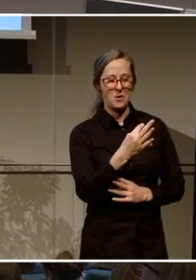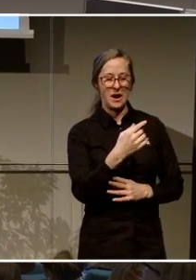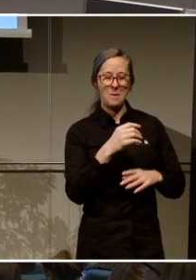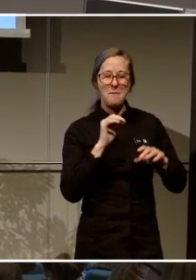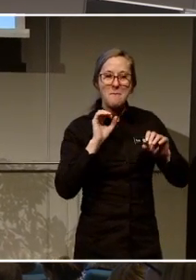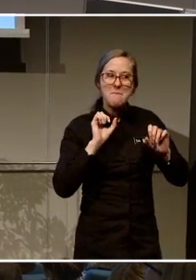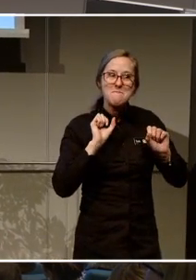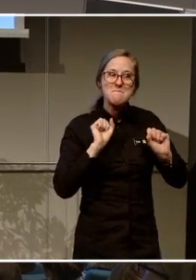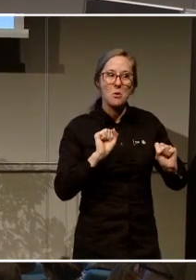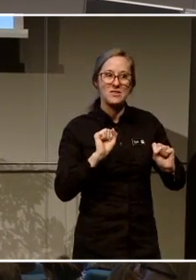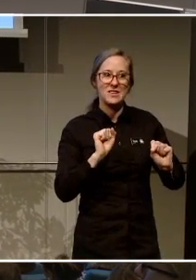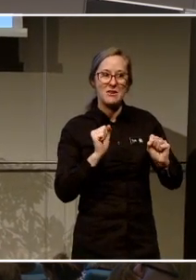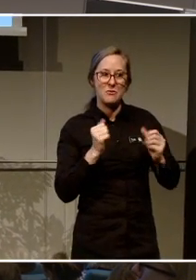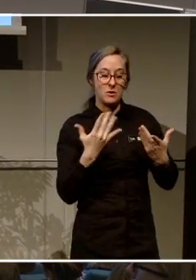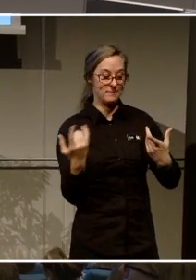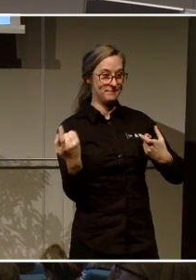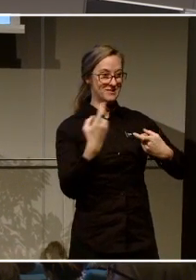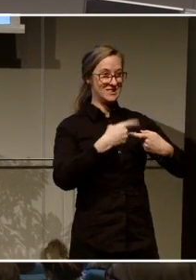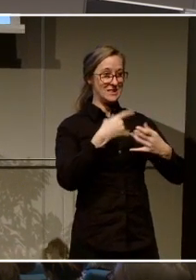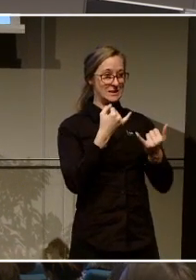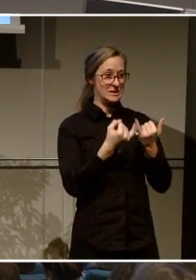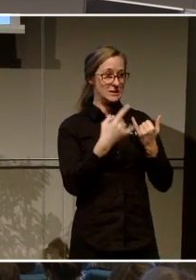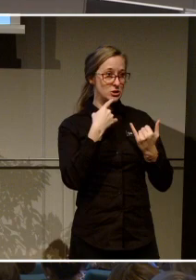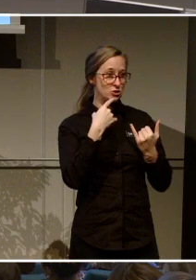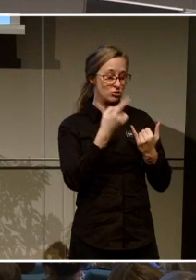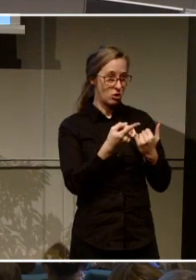mig från. Och det återkopplar faktiskt till det sista du sa